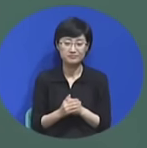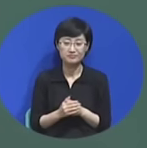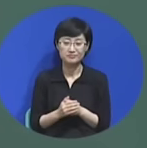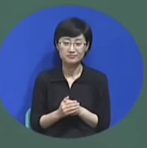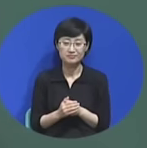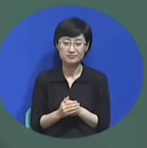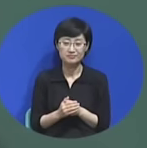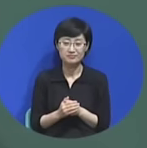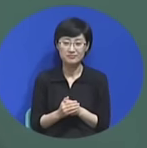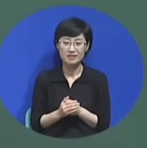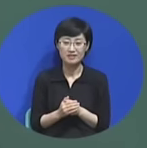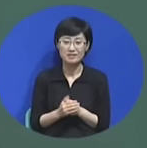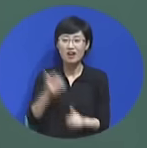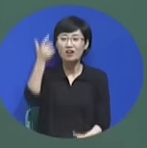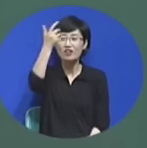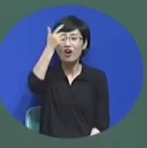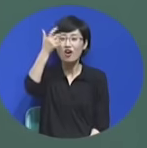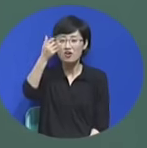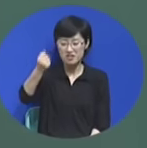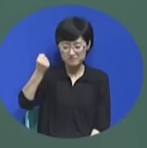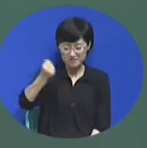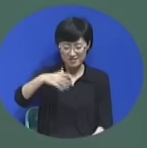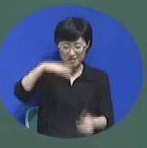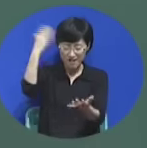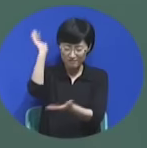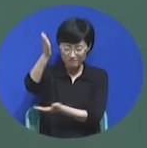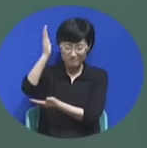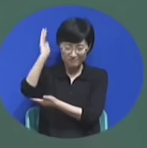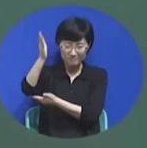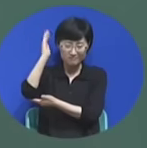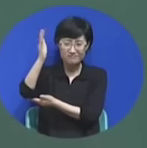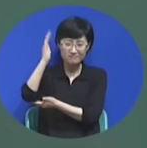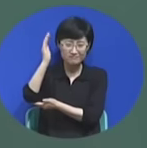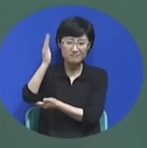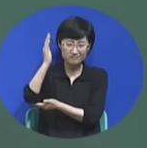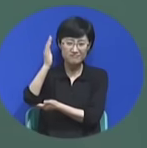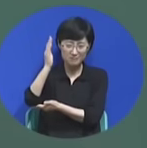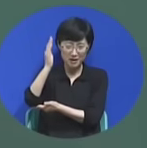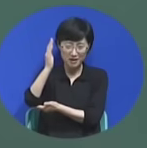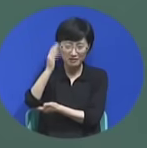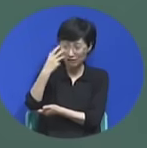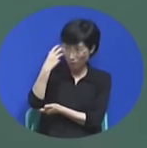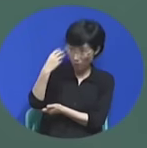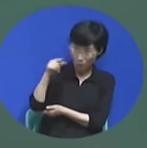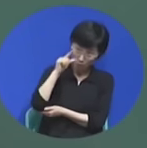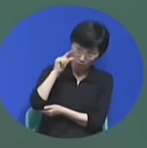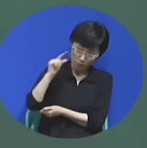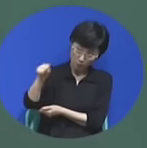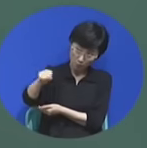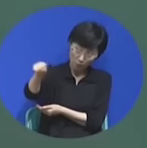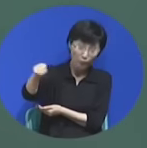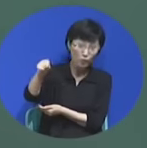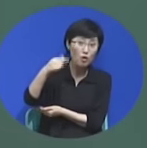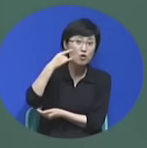在做两天两夜三天的灵修会当中，最后一夜晚上是做祷告会的日子。 막 영적으로 무르익어 가는데 어떤 두 모녀가 저기서 막 껴안고 막 울고 있는 거예요.